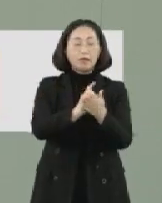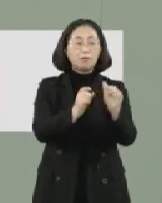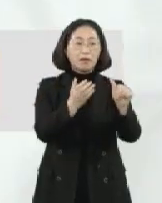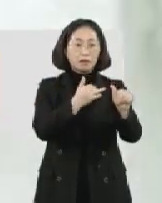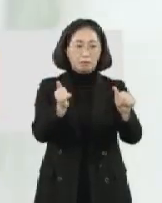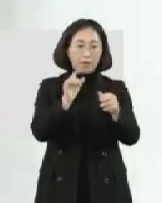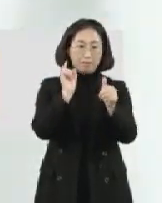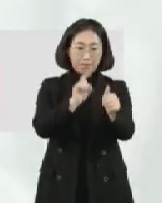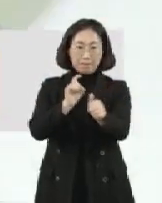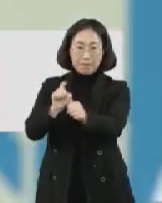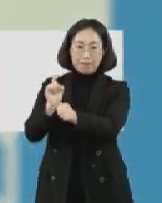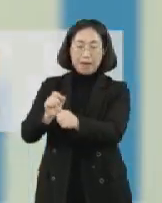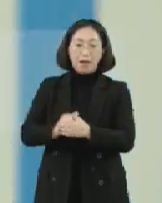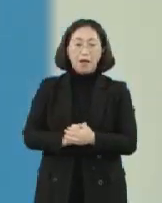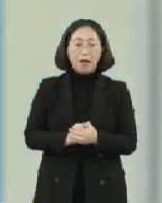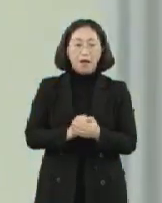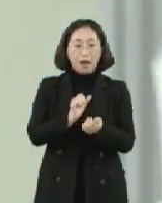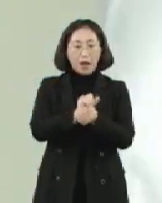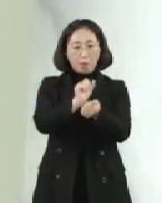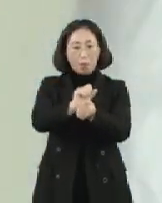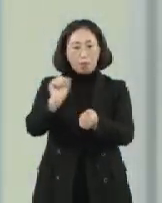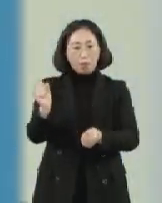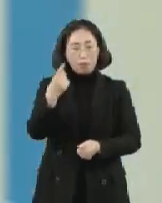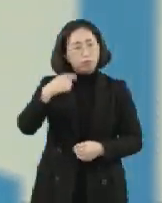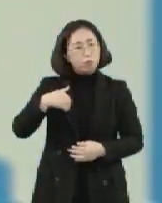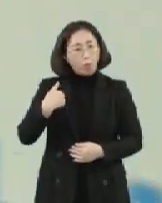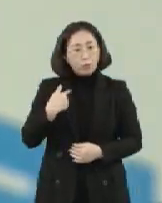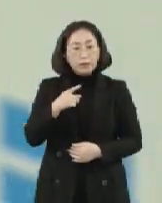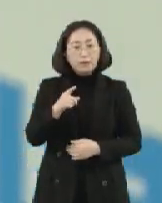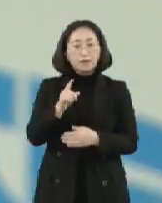확진 판정을 받았고 감염 경로를 알 수 없는